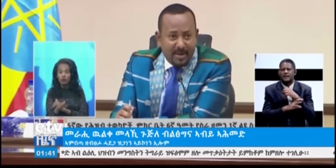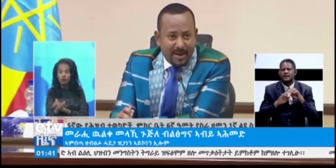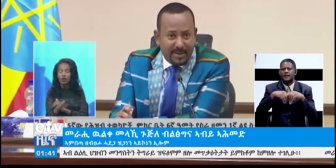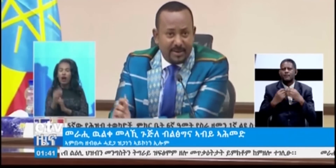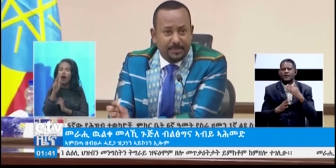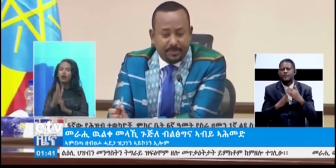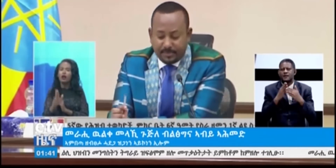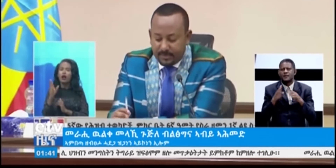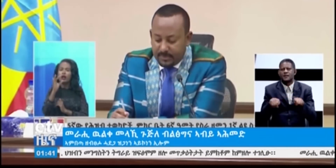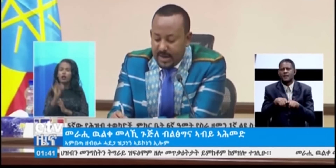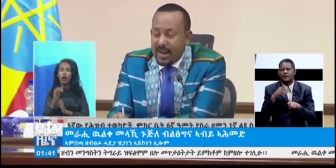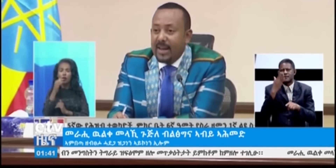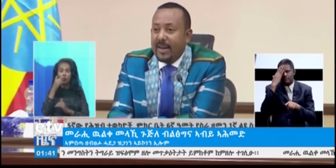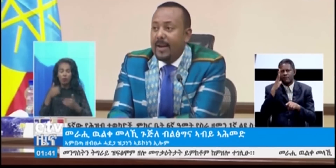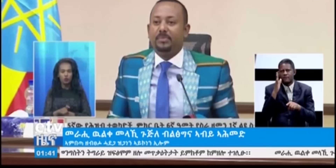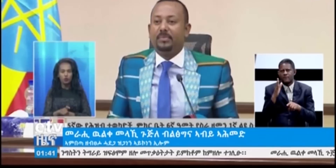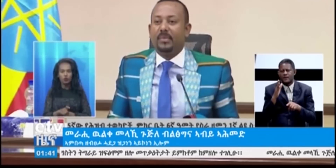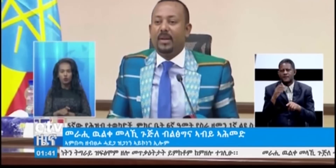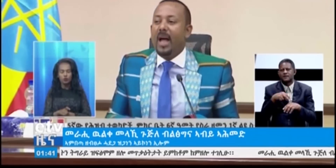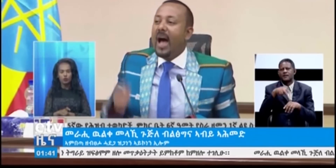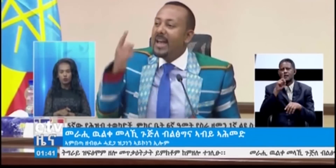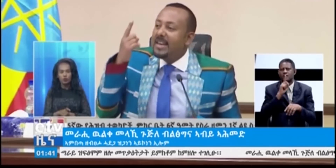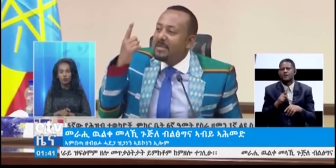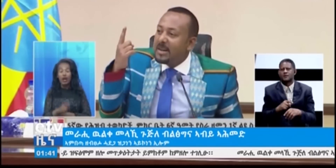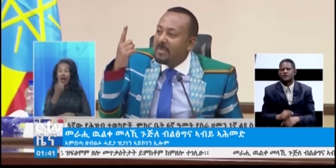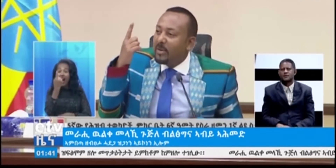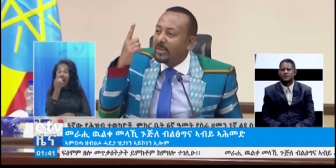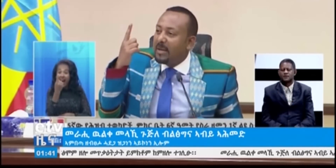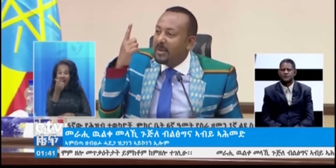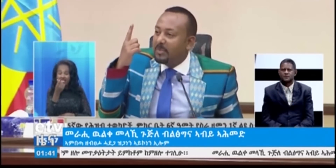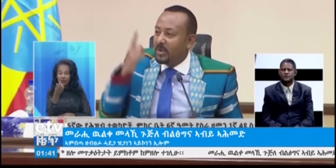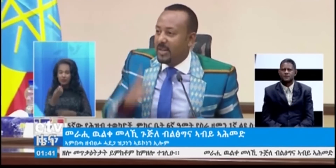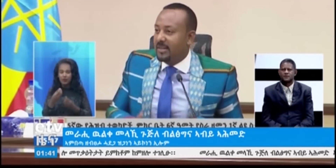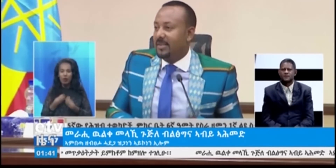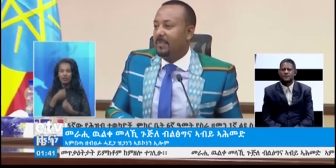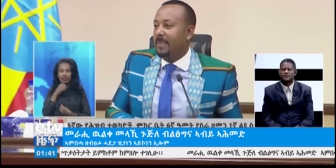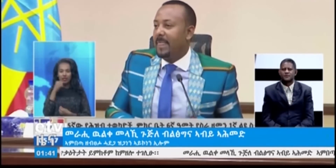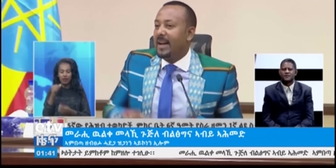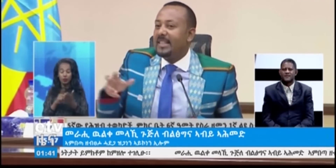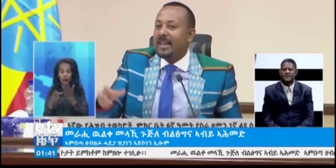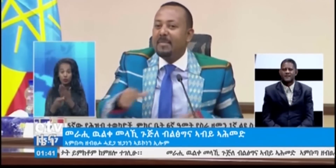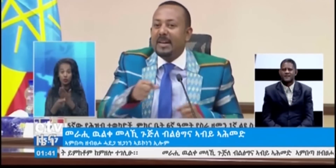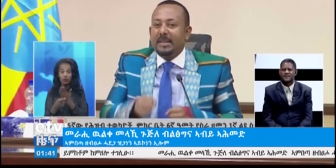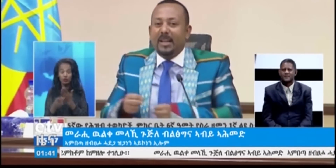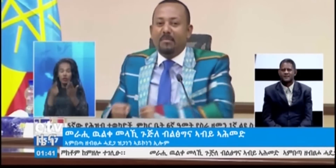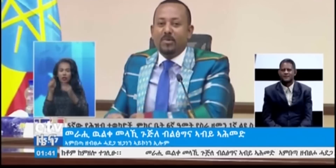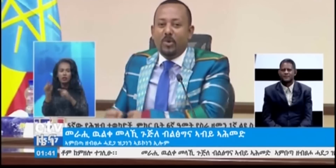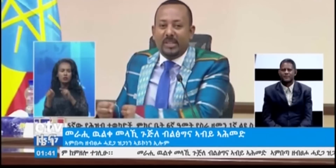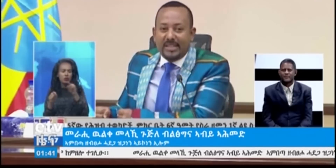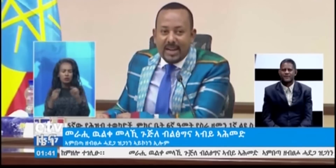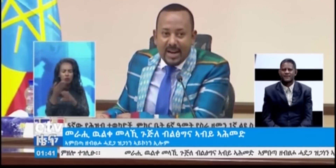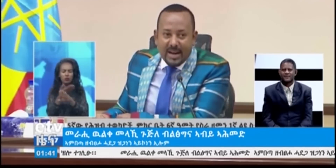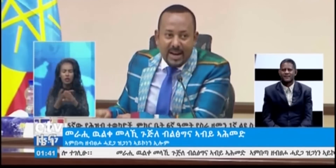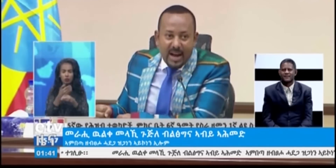ከም ዝህነፅ ካብዘይ ምፍላጥ ዝብገስ እዩ። አንድ ብር ባልወጣበት ፕሮጀክት ከዚያም ከዚህም